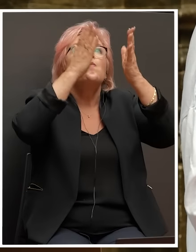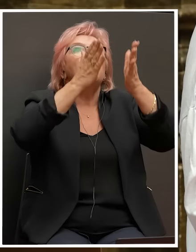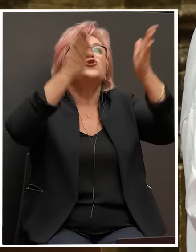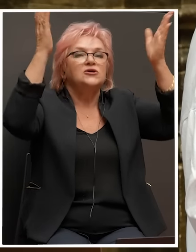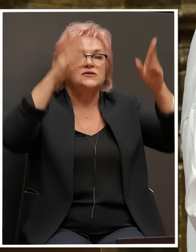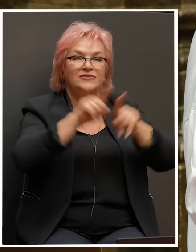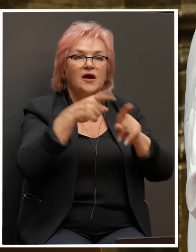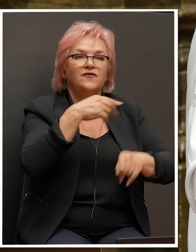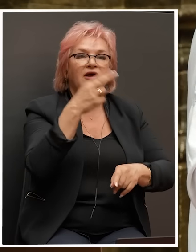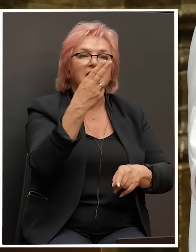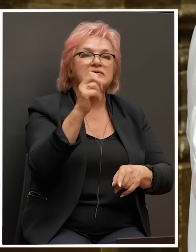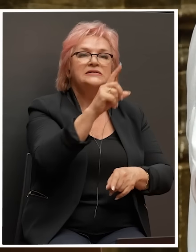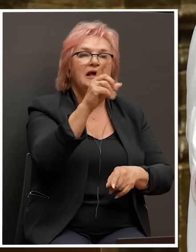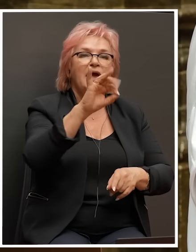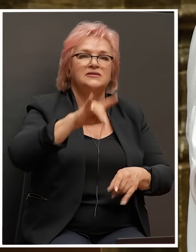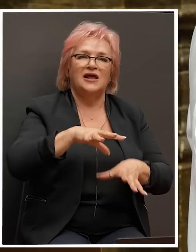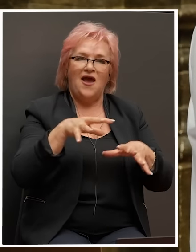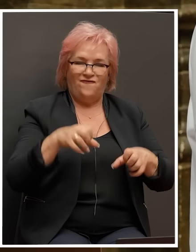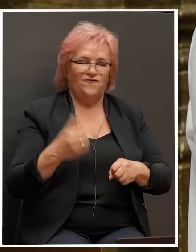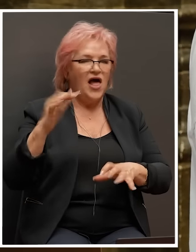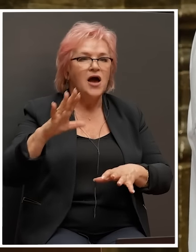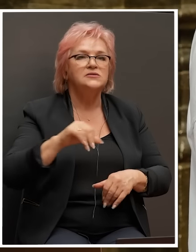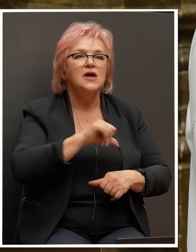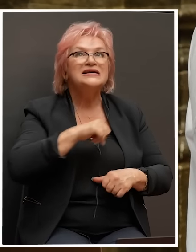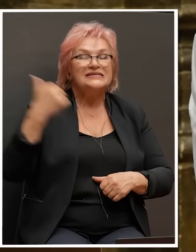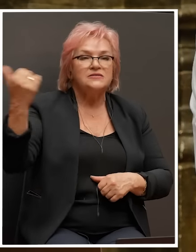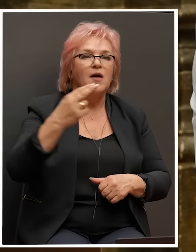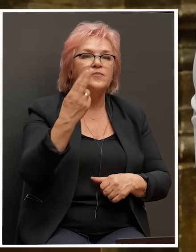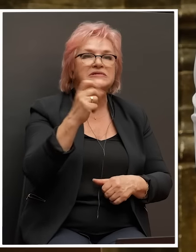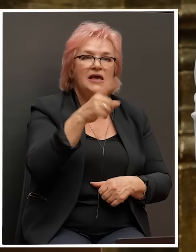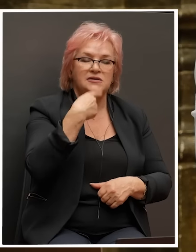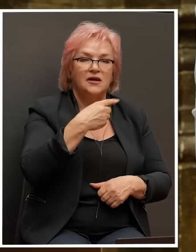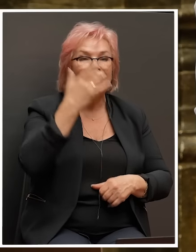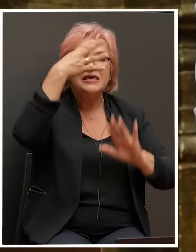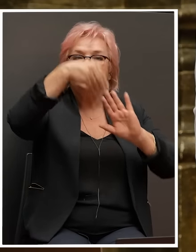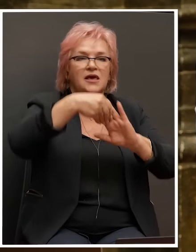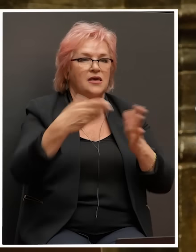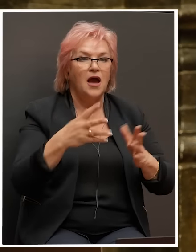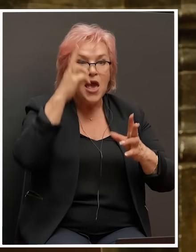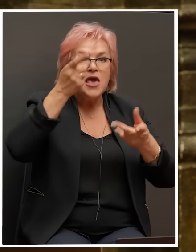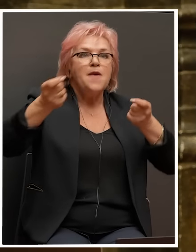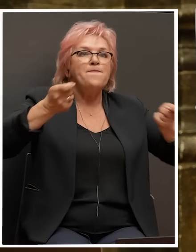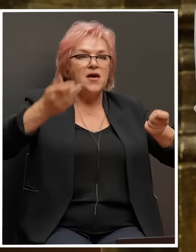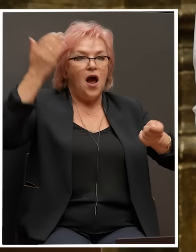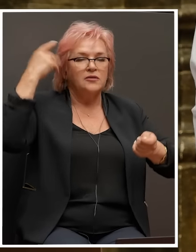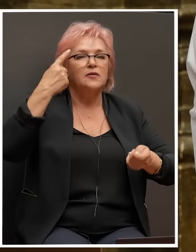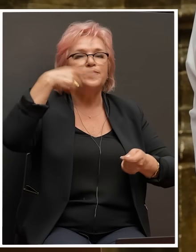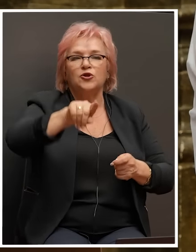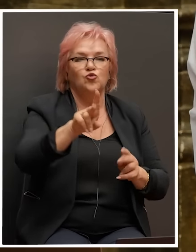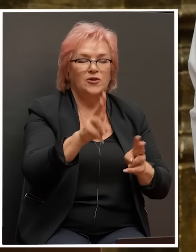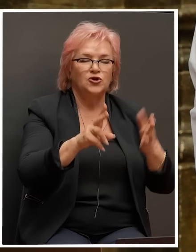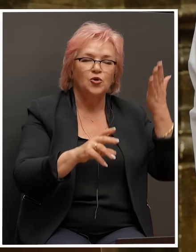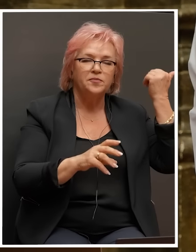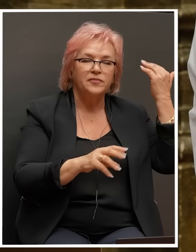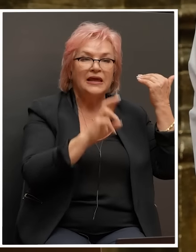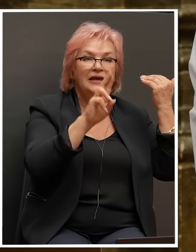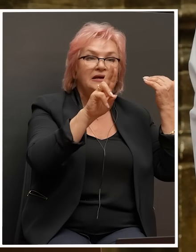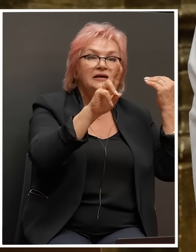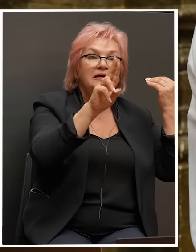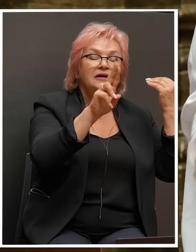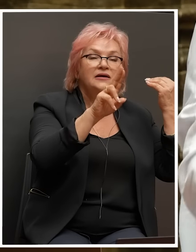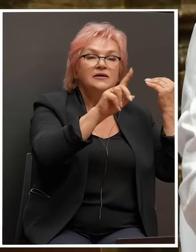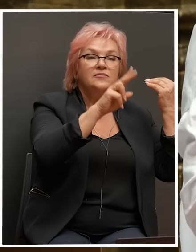Цезаря. Не власти Цезаря, а самого Цезаря. Идею эту, ну, то есть императора, идею эту придумал Цезарь,